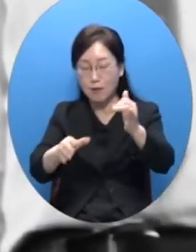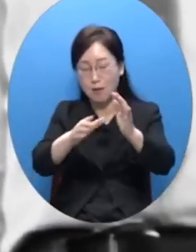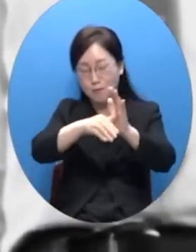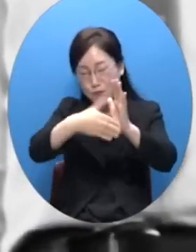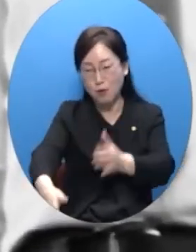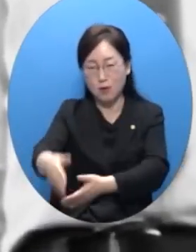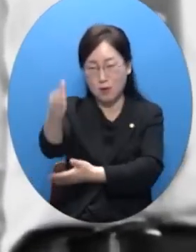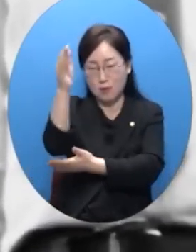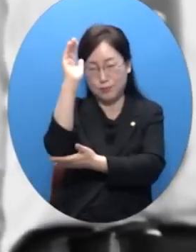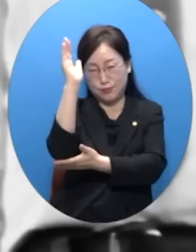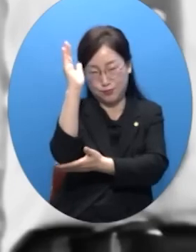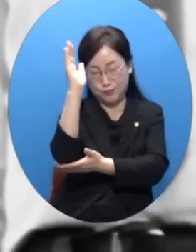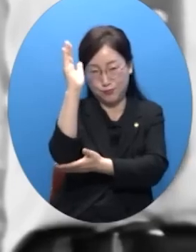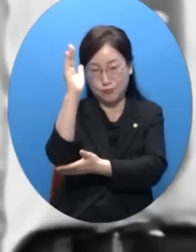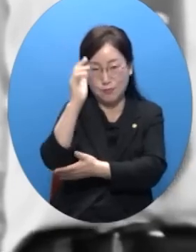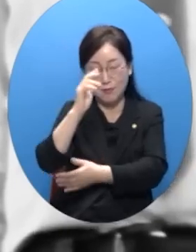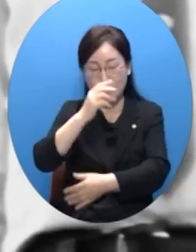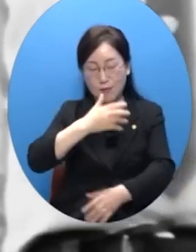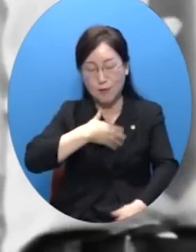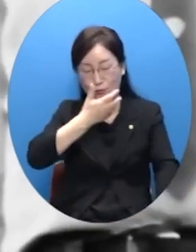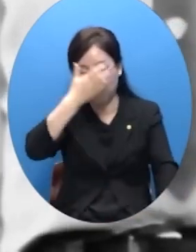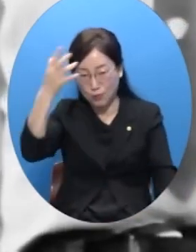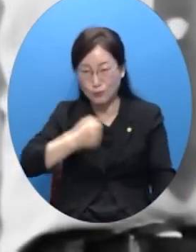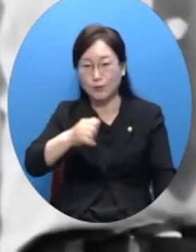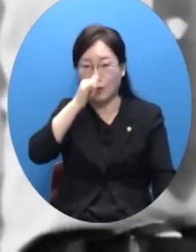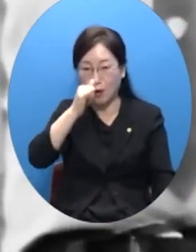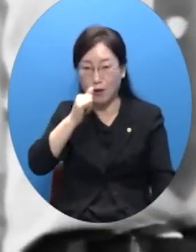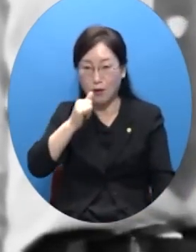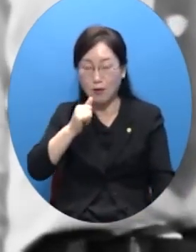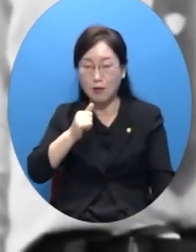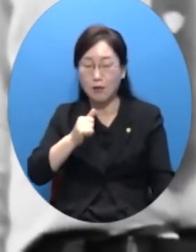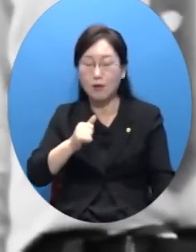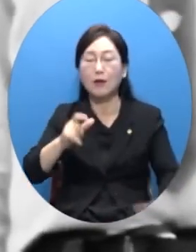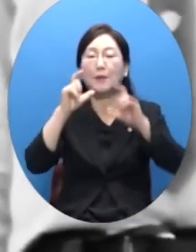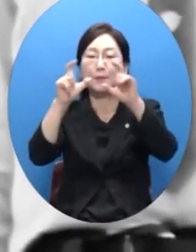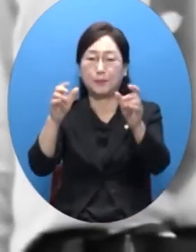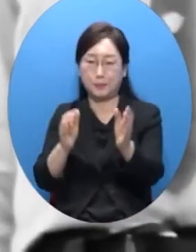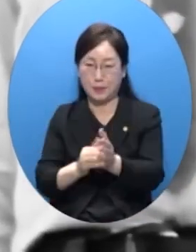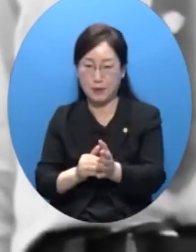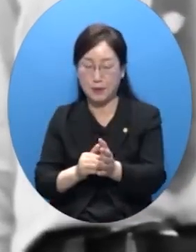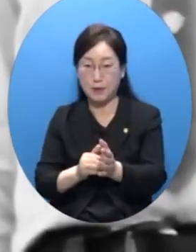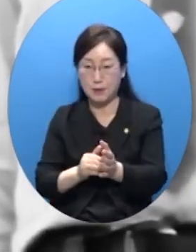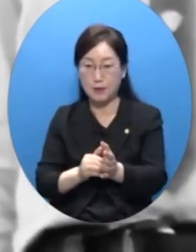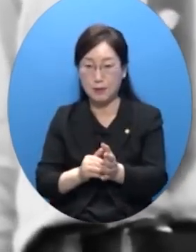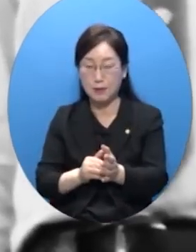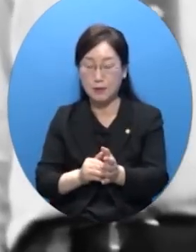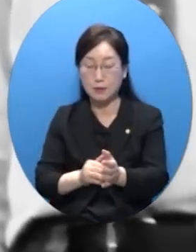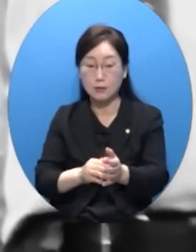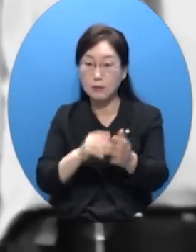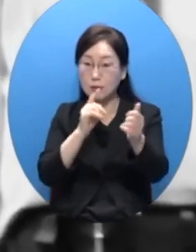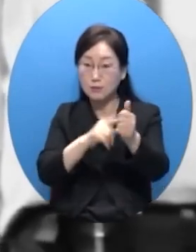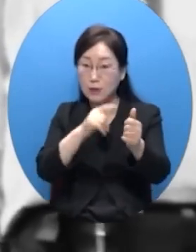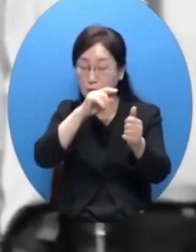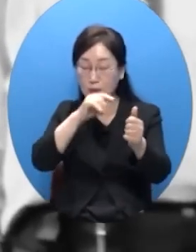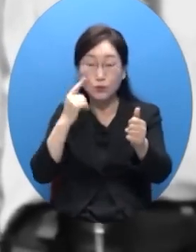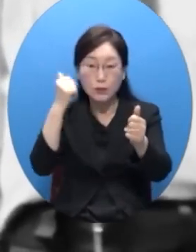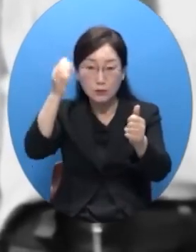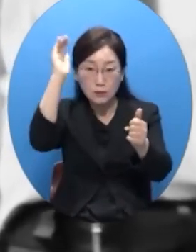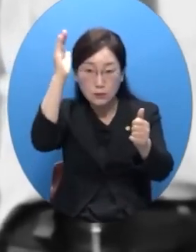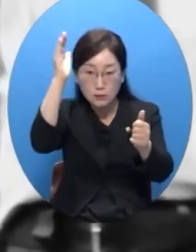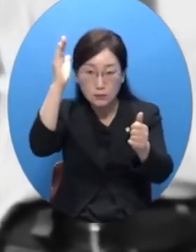하나로 꼽히는 I have a dream을 그런 선포했습니다. 이 I have a dream, 이 그의 연설은